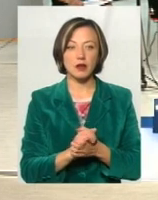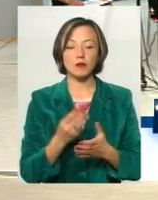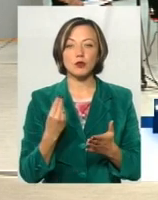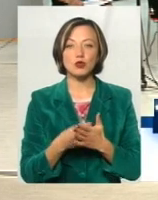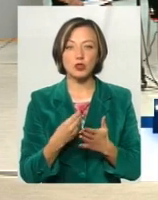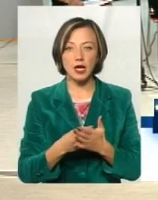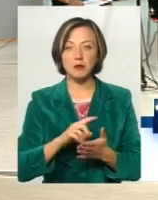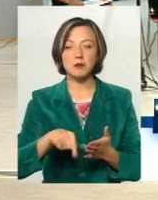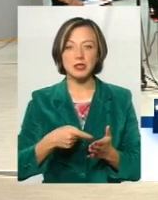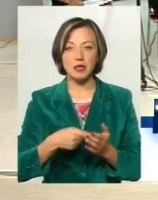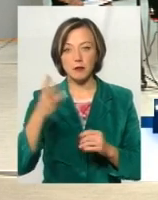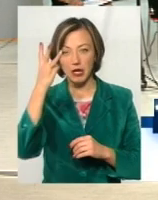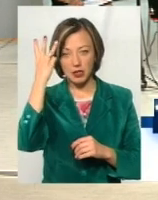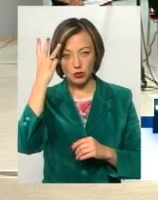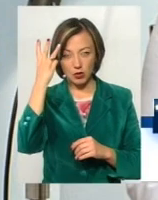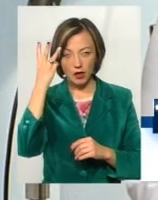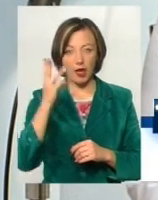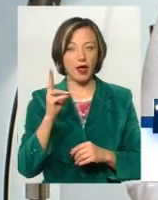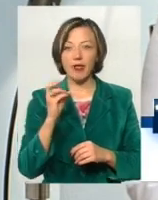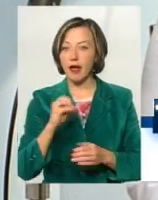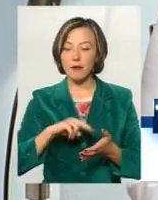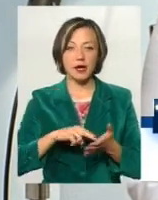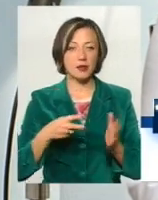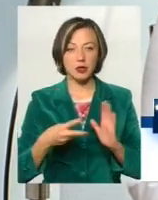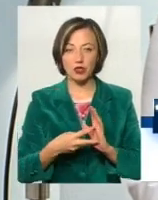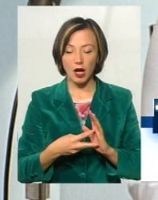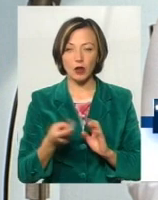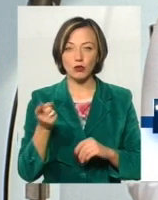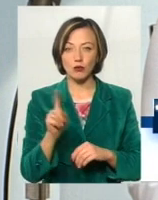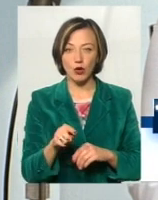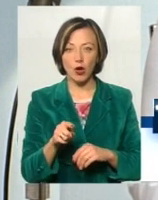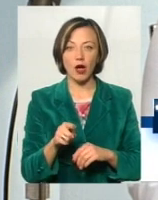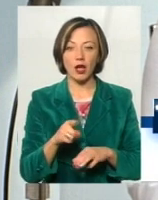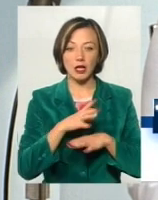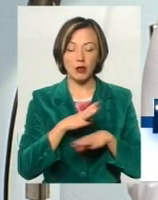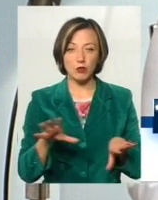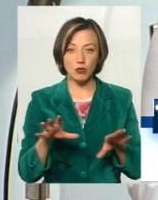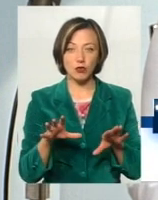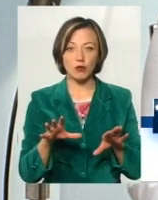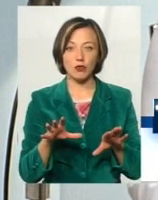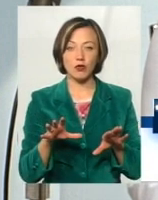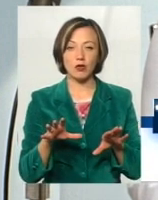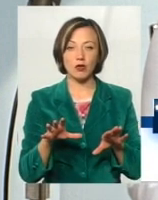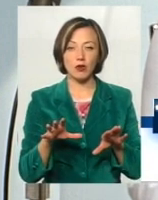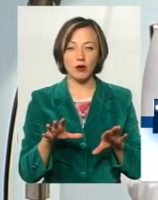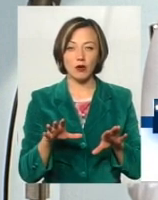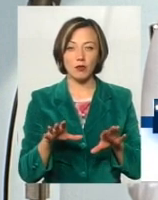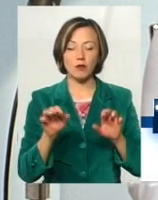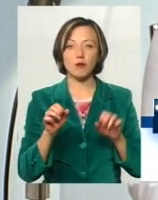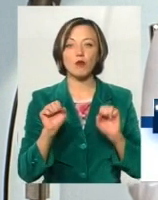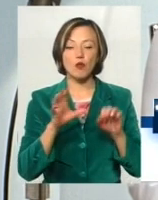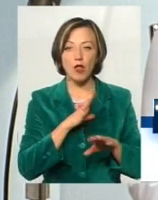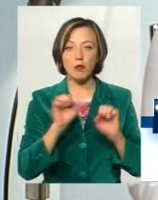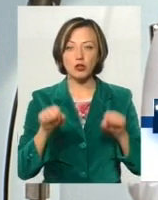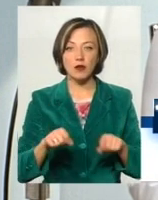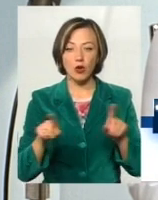Бюджет міста Хмельницького не передбачає. І тому, оскільки не було запитів і була можливість